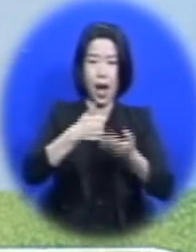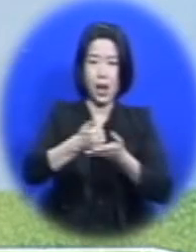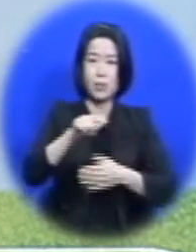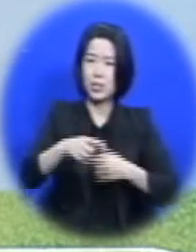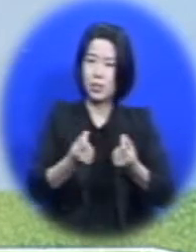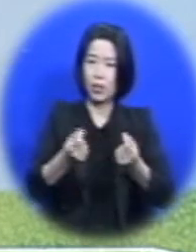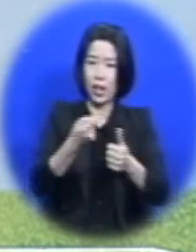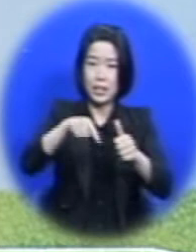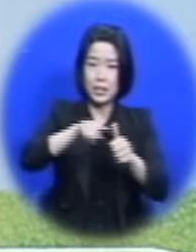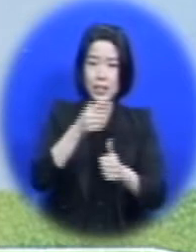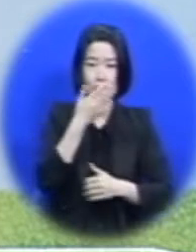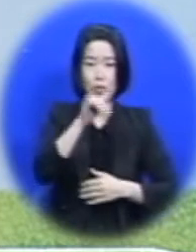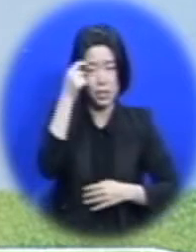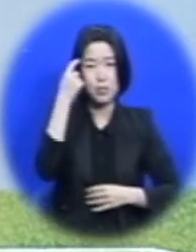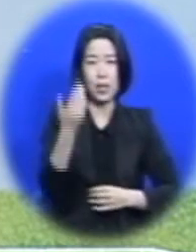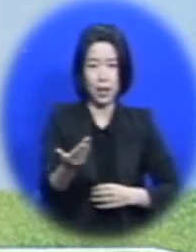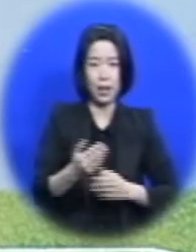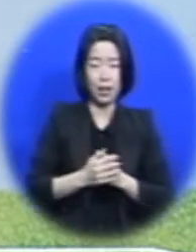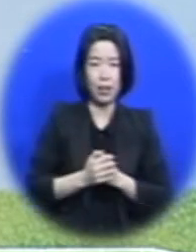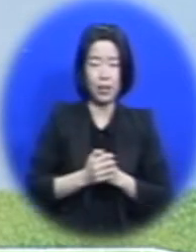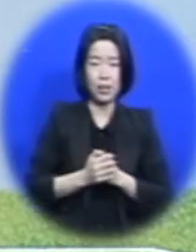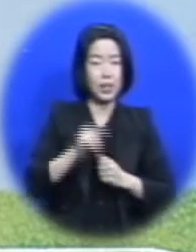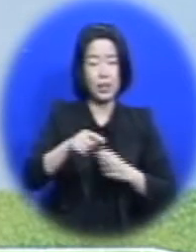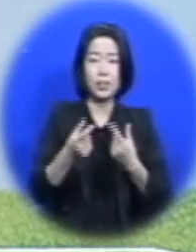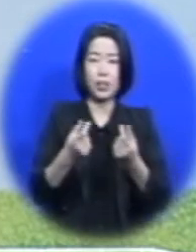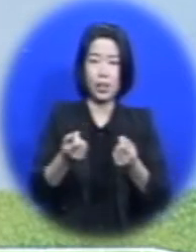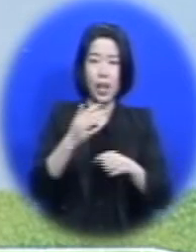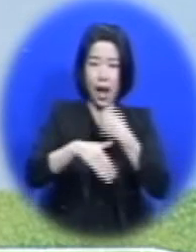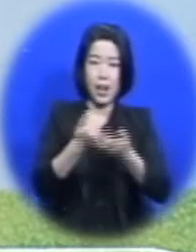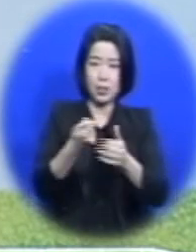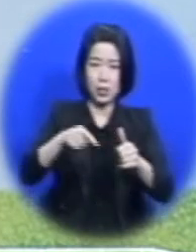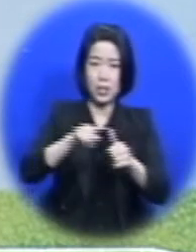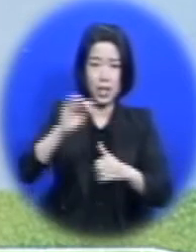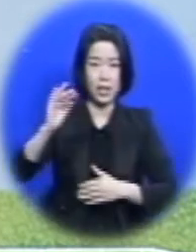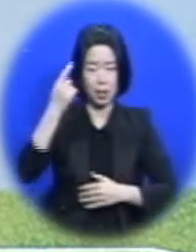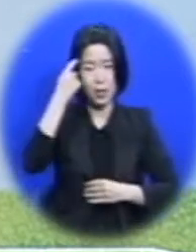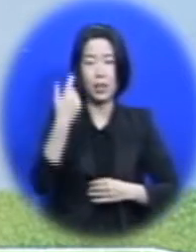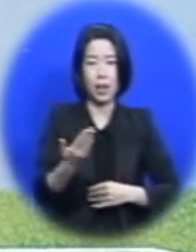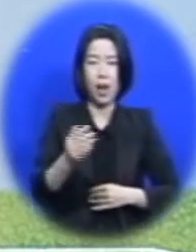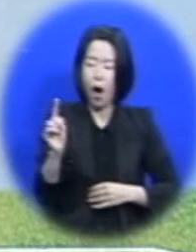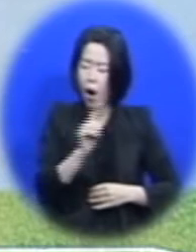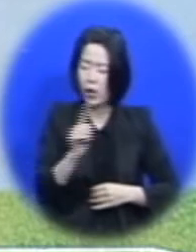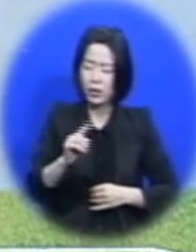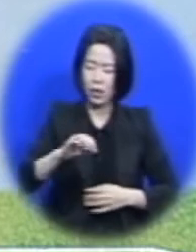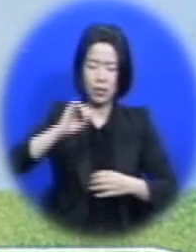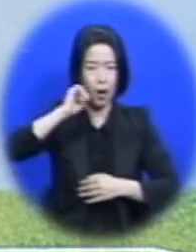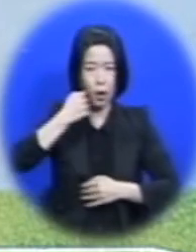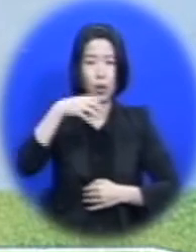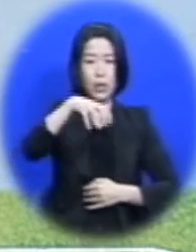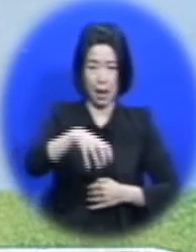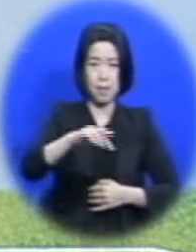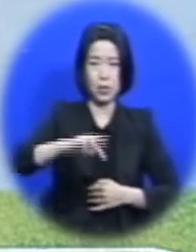그렇게 의지 할 수 있으세요 그렇게 하나님이 의지가 돼요 어떤 어려움 앞에서도